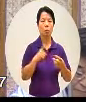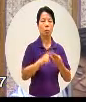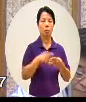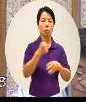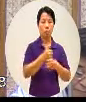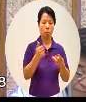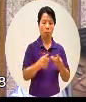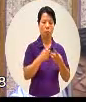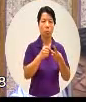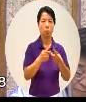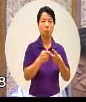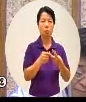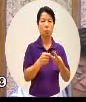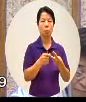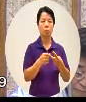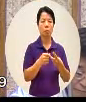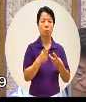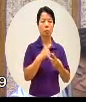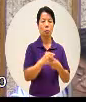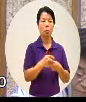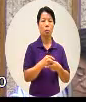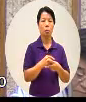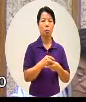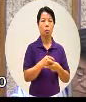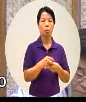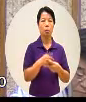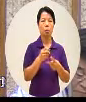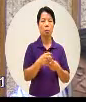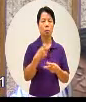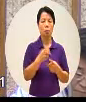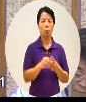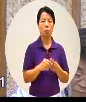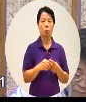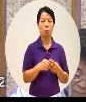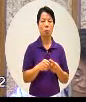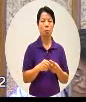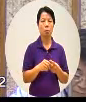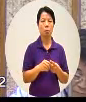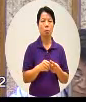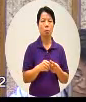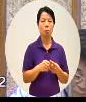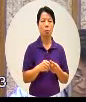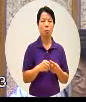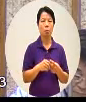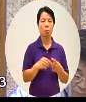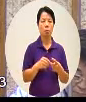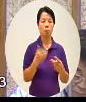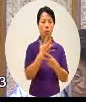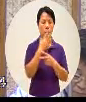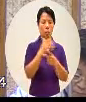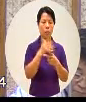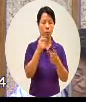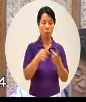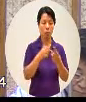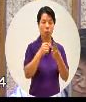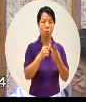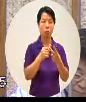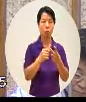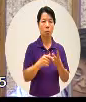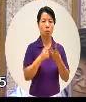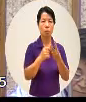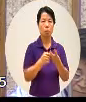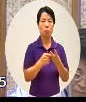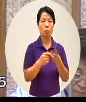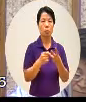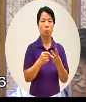个啥？ 那再一个是我们范训立范顾问， 范训立， 是是， 哦，蛮快的， 再一